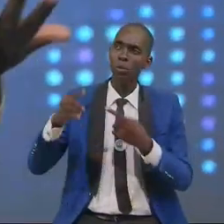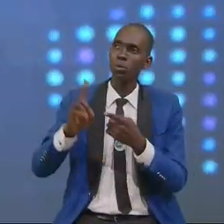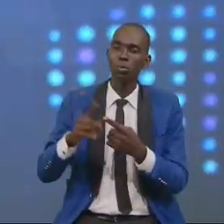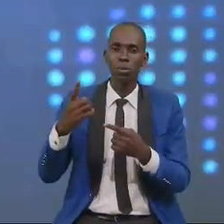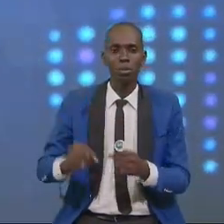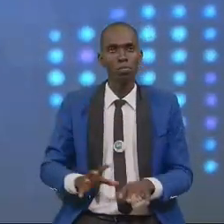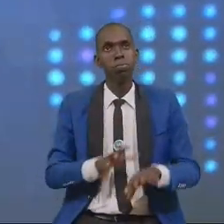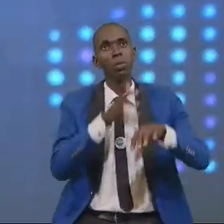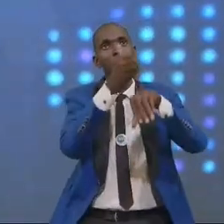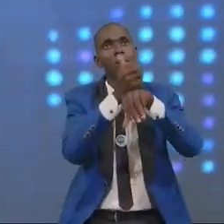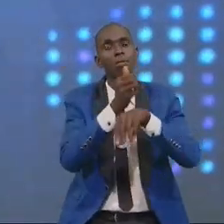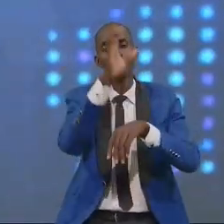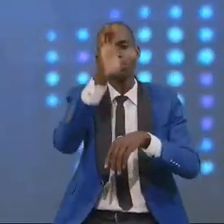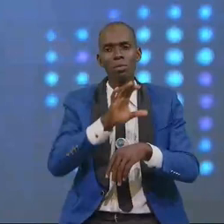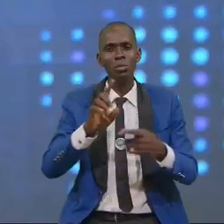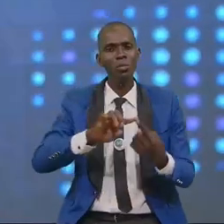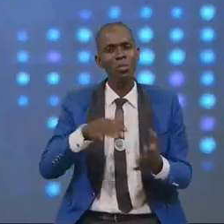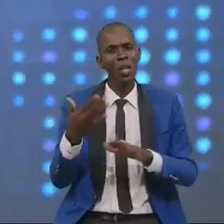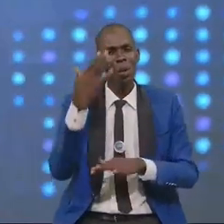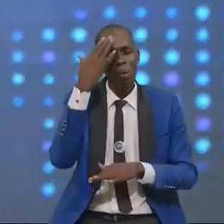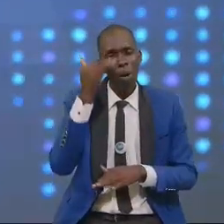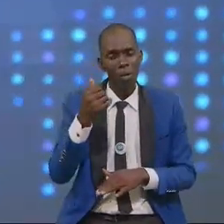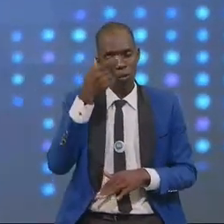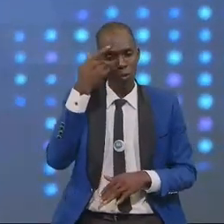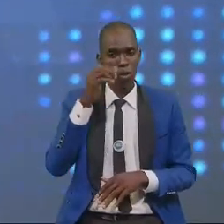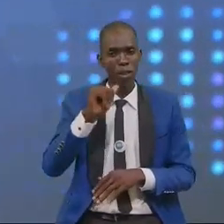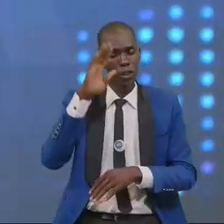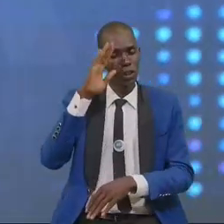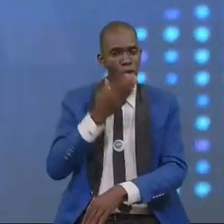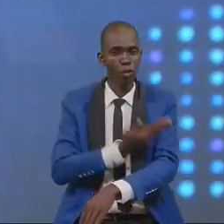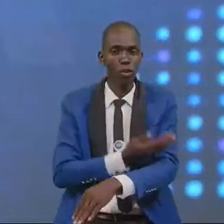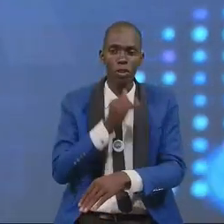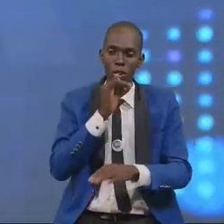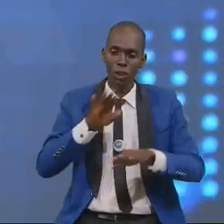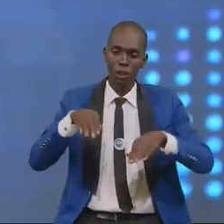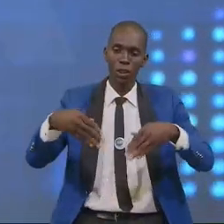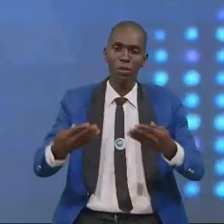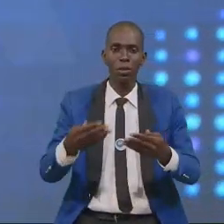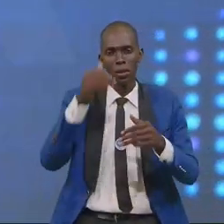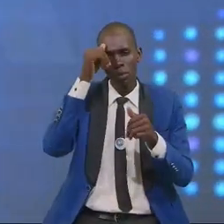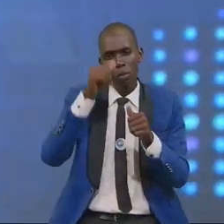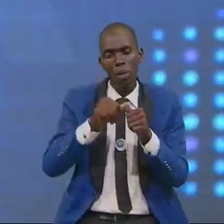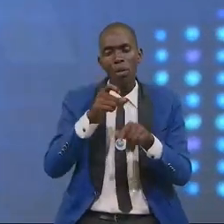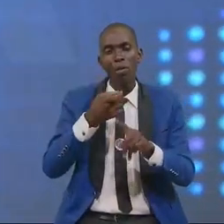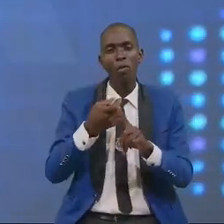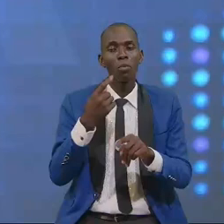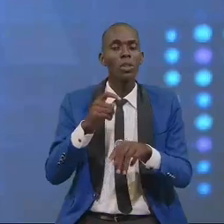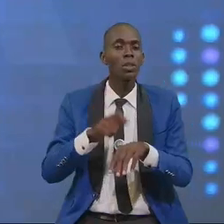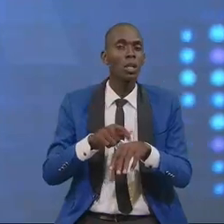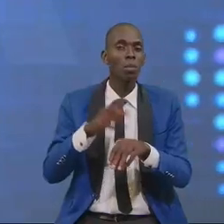nous a donné comprenez depuis le temps de prophétie